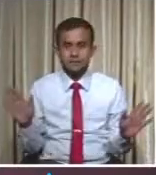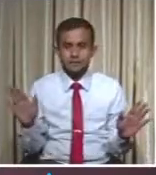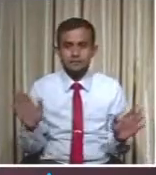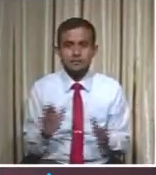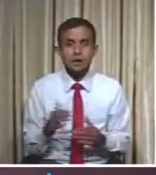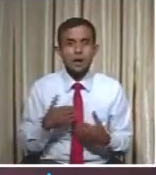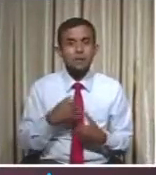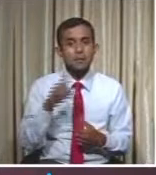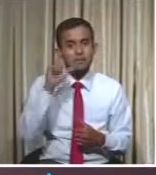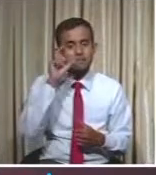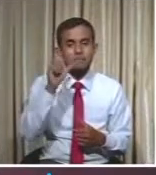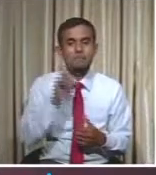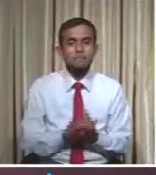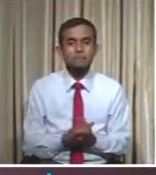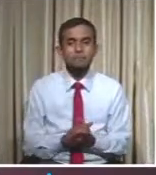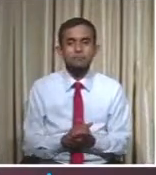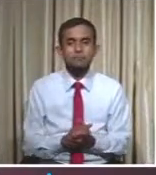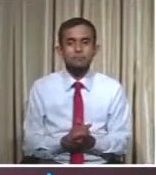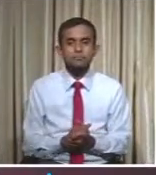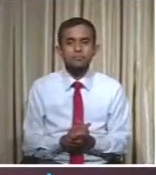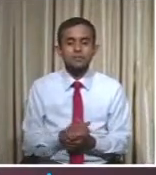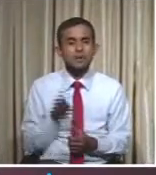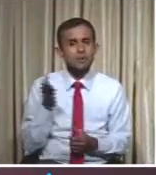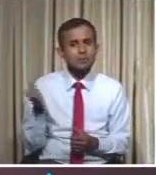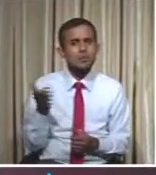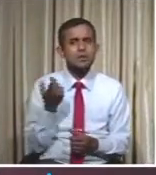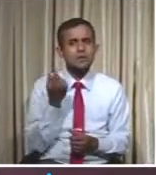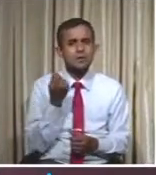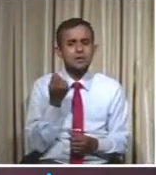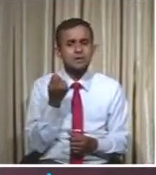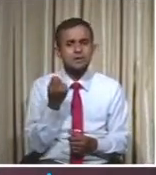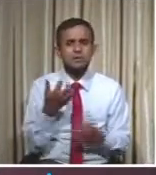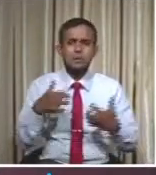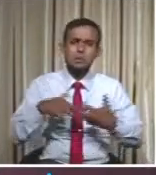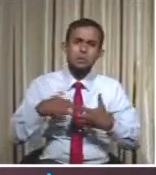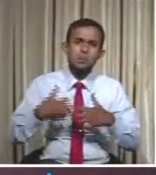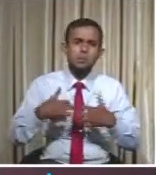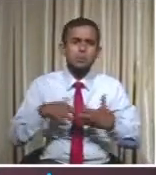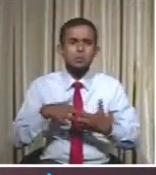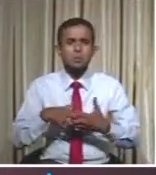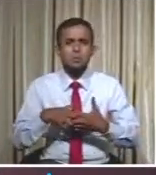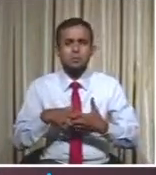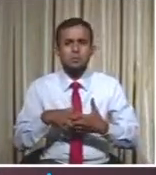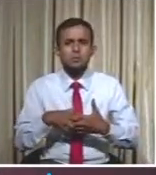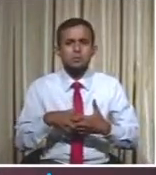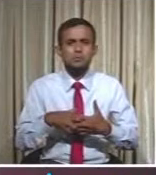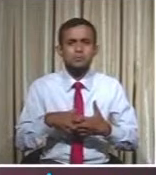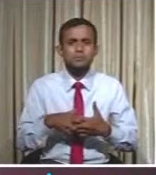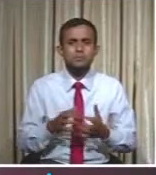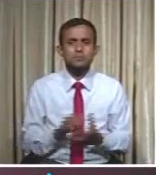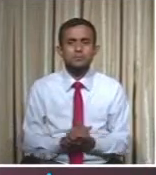අපි බැලුවොත් ඇත්තටම ඇත්ත වශයෙන්ම මේ ආර්ථික අර්බුදය